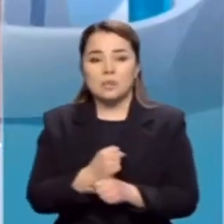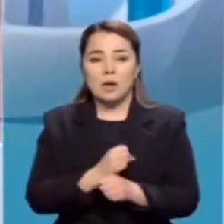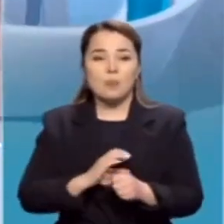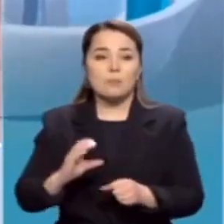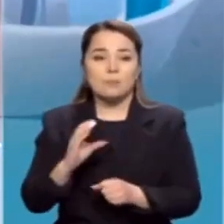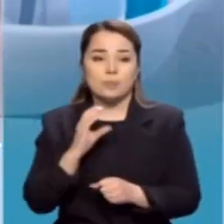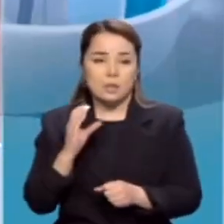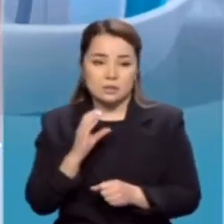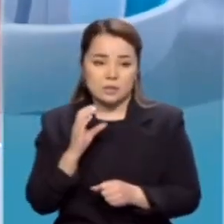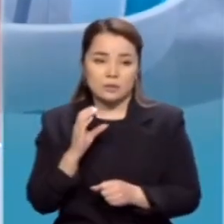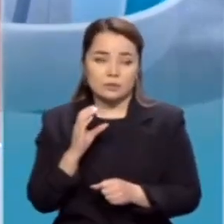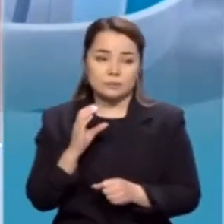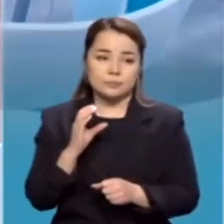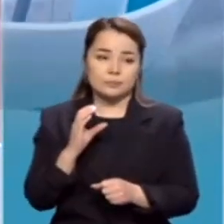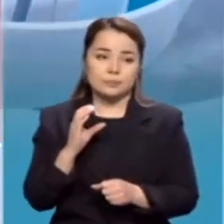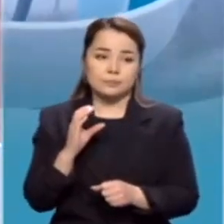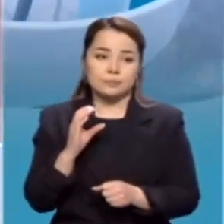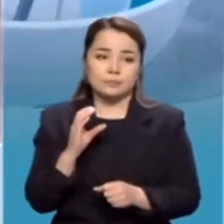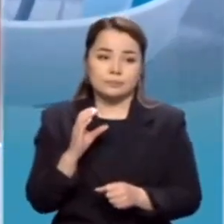консервілер,